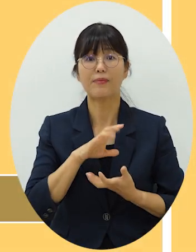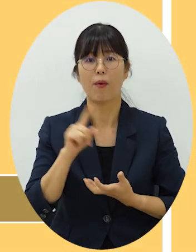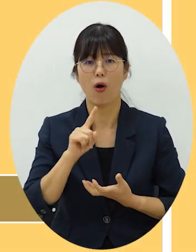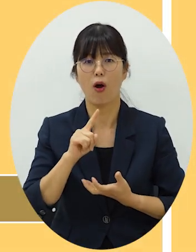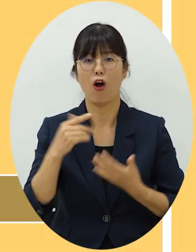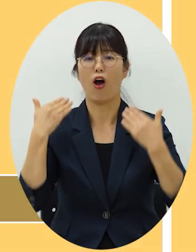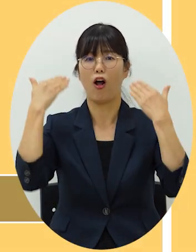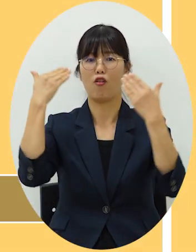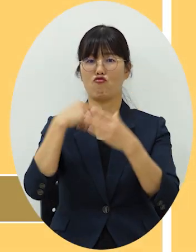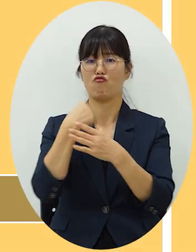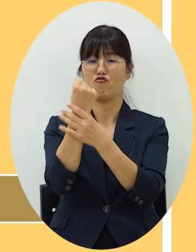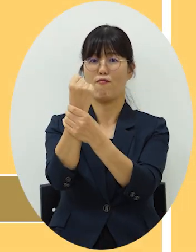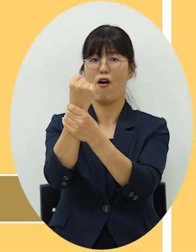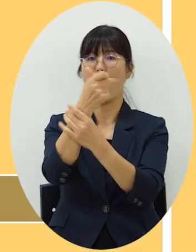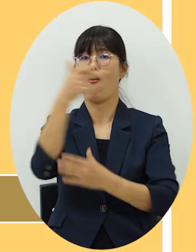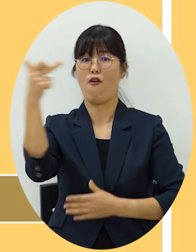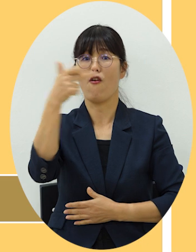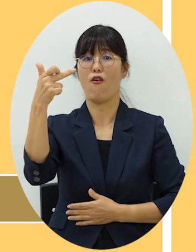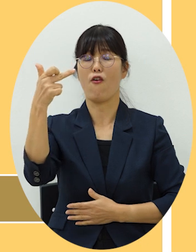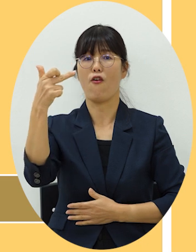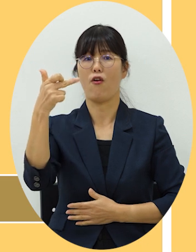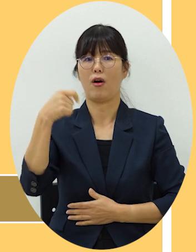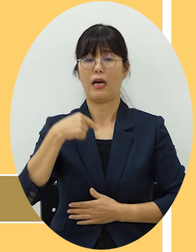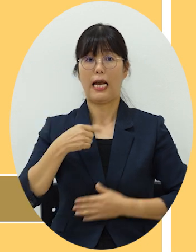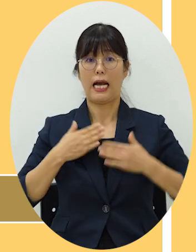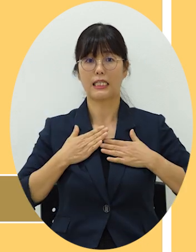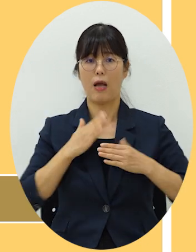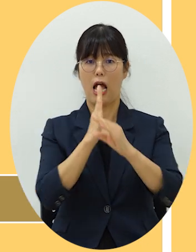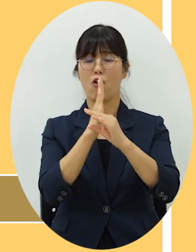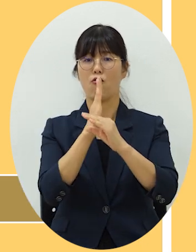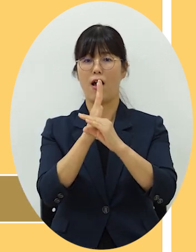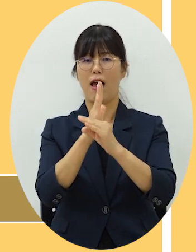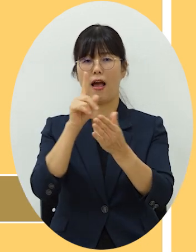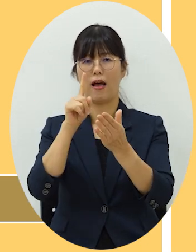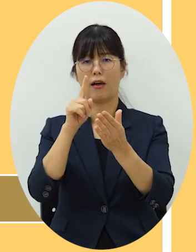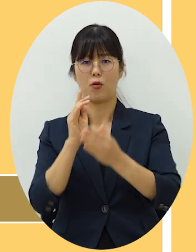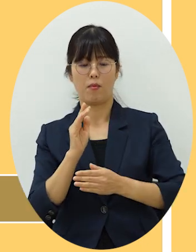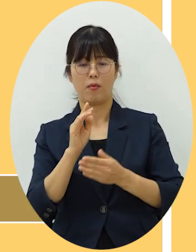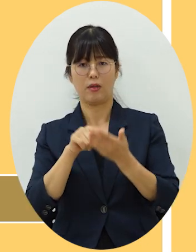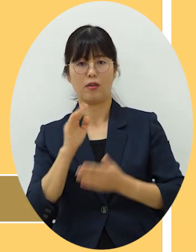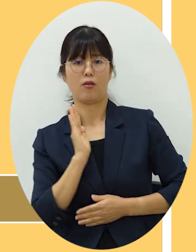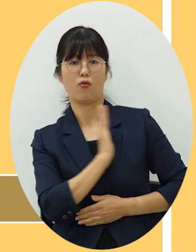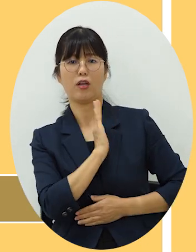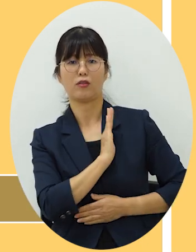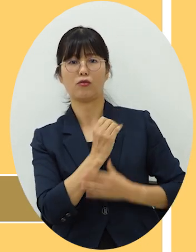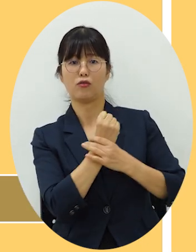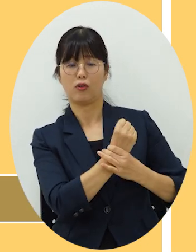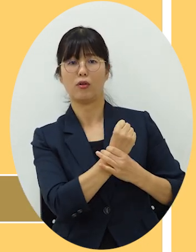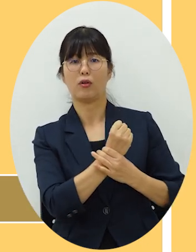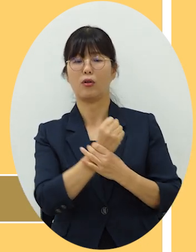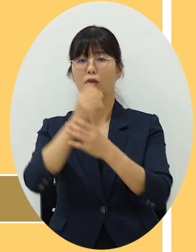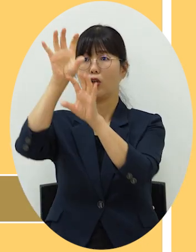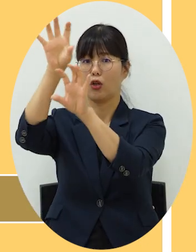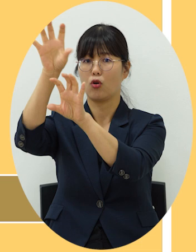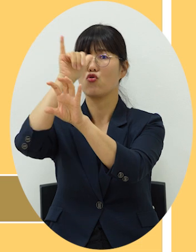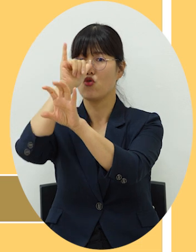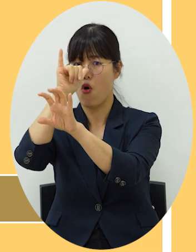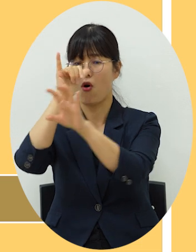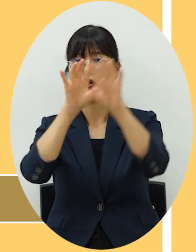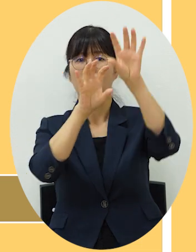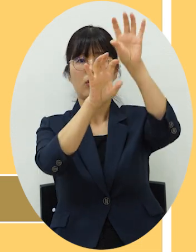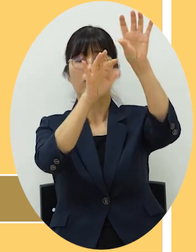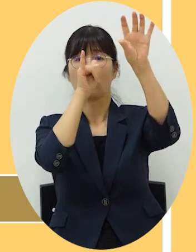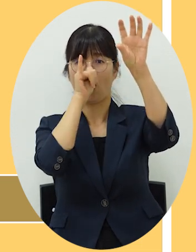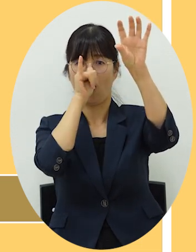심장은 성인 주먹 크기로 가슴 한가운데서 약간 왼쪽으로 치우쳐 있으며 2개의 심방과